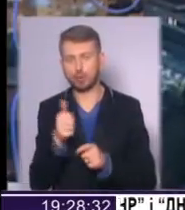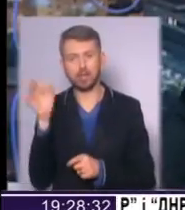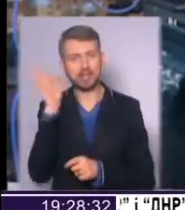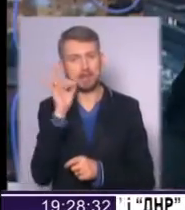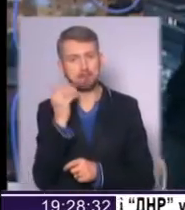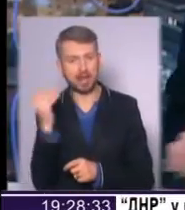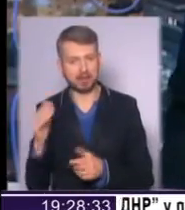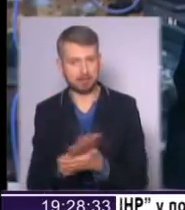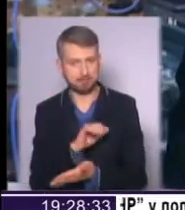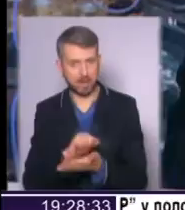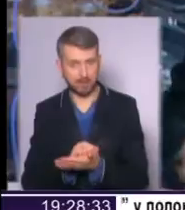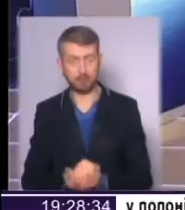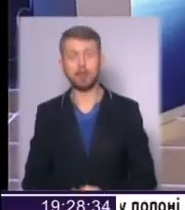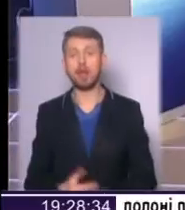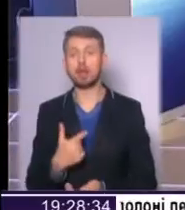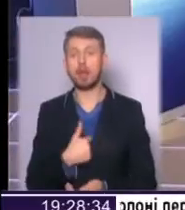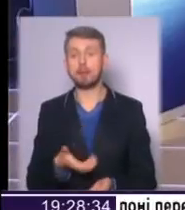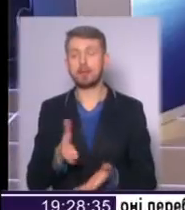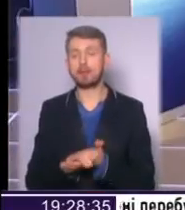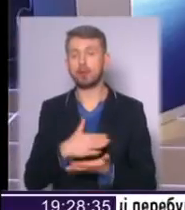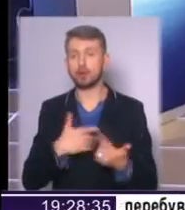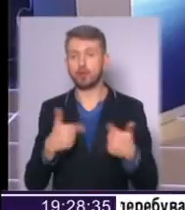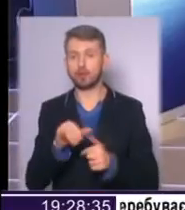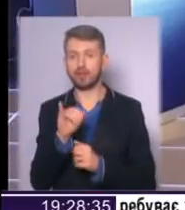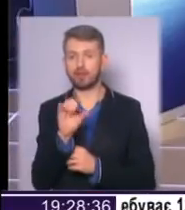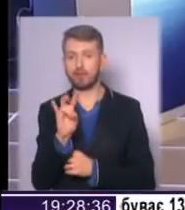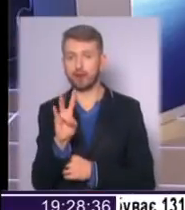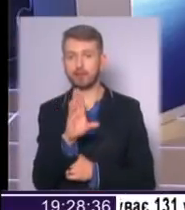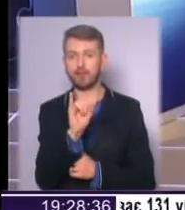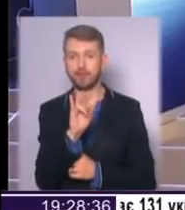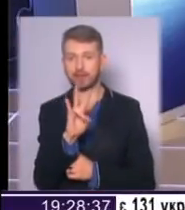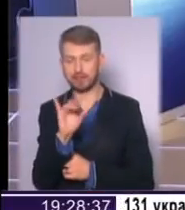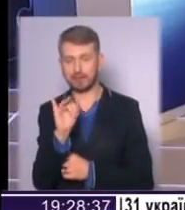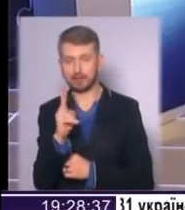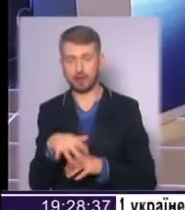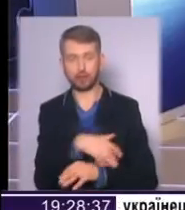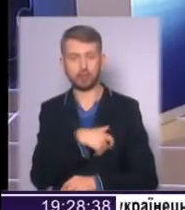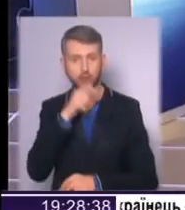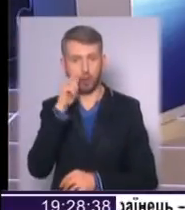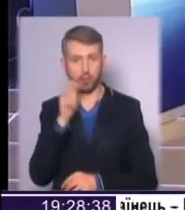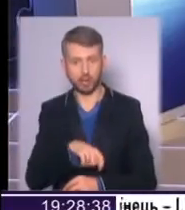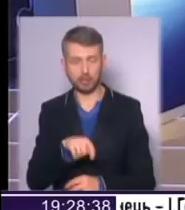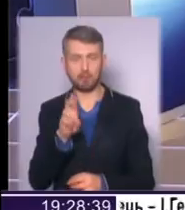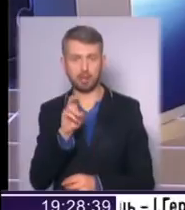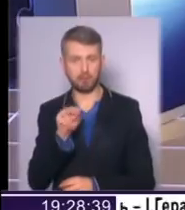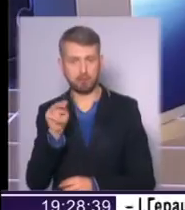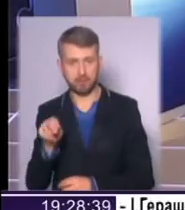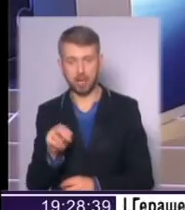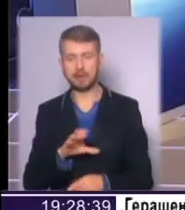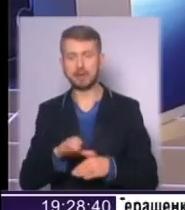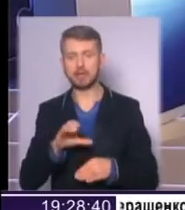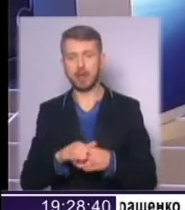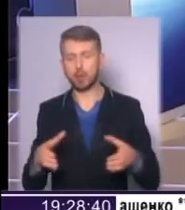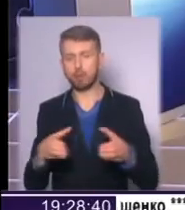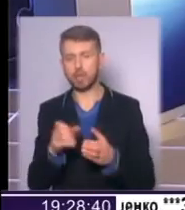Я з задоволенням представляю гостя нашої студії. Це Іван Вінник, народний депутат України, член депутатської фракції партії «Блок» Петра Порошенка, секретар